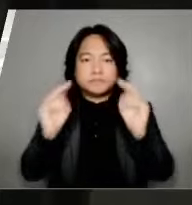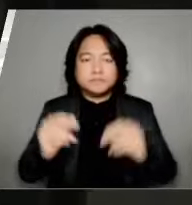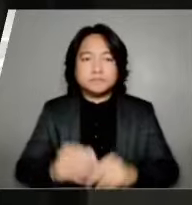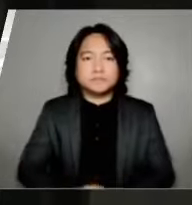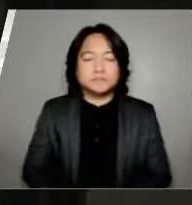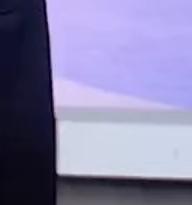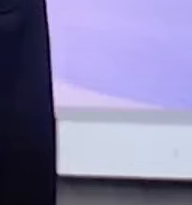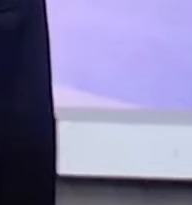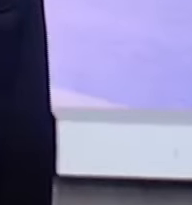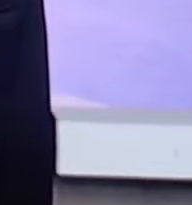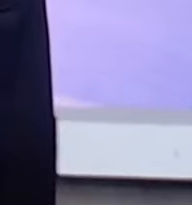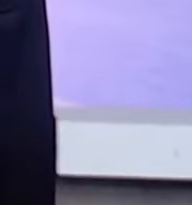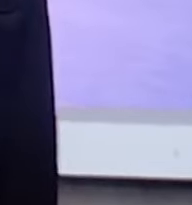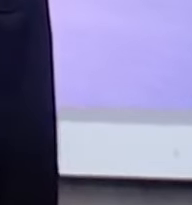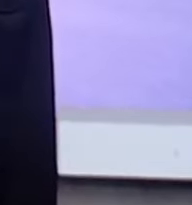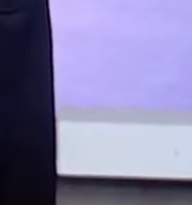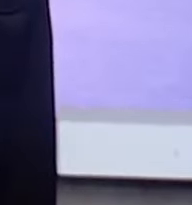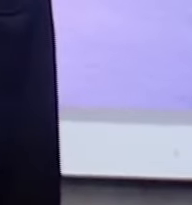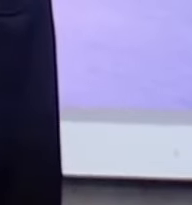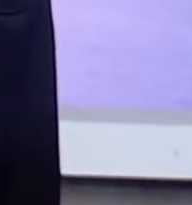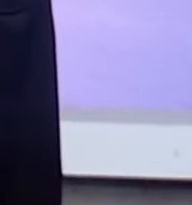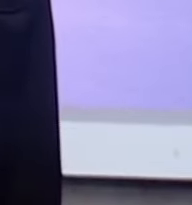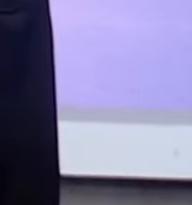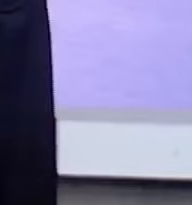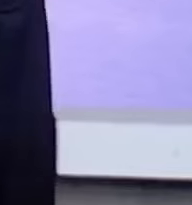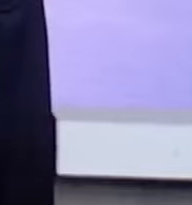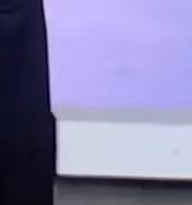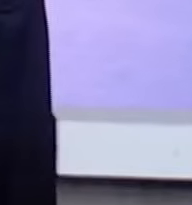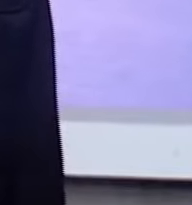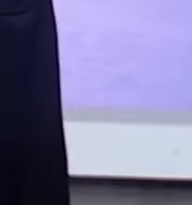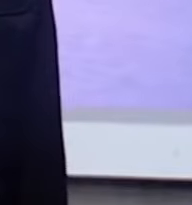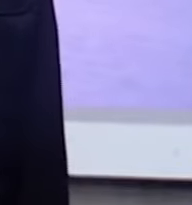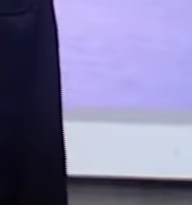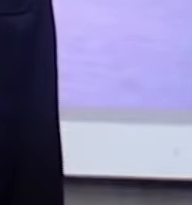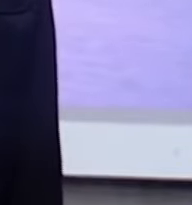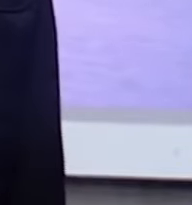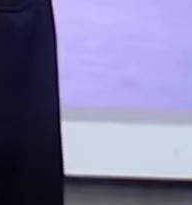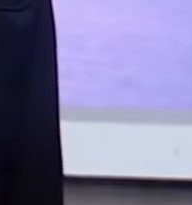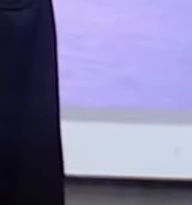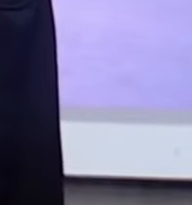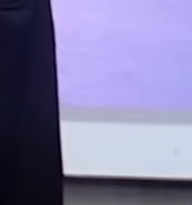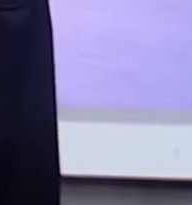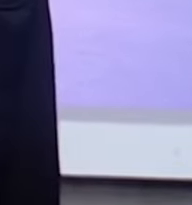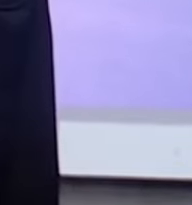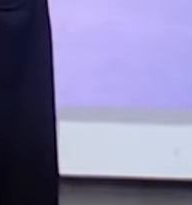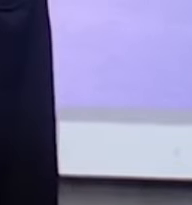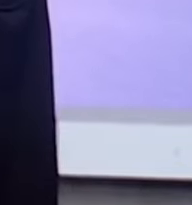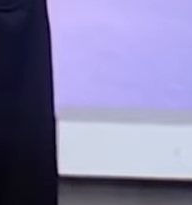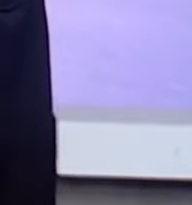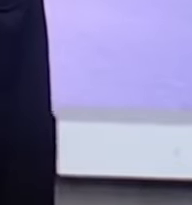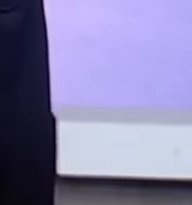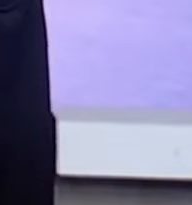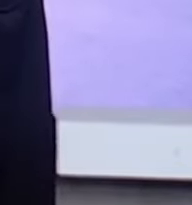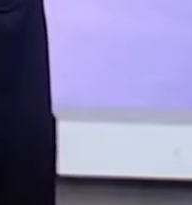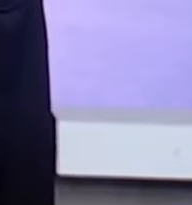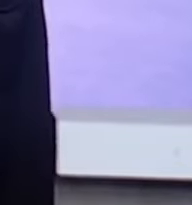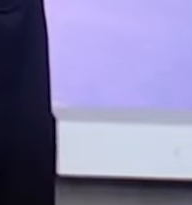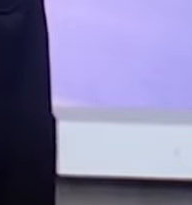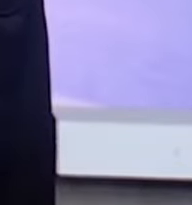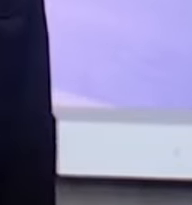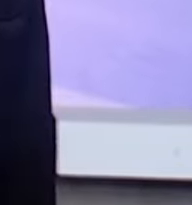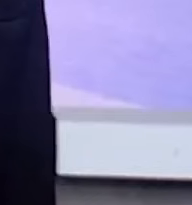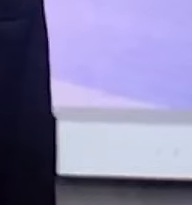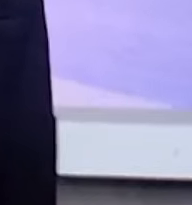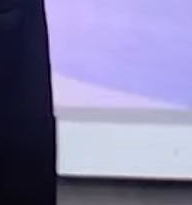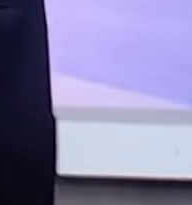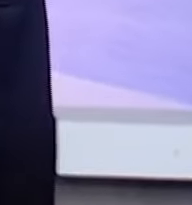saksi. Mga kapuso, sama-sama tayong maging saksi. Mag-subscribe sa GMA Integrated News sa YouTube at para